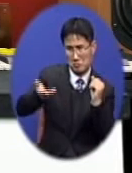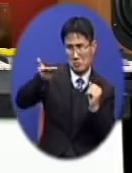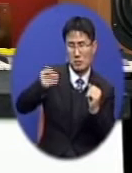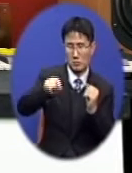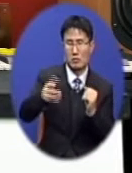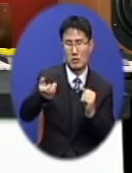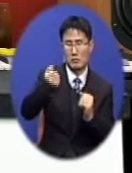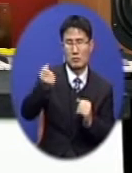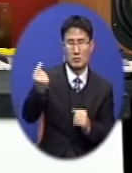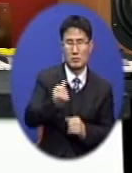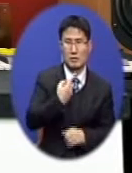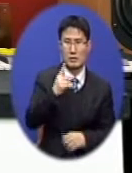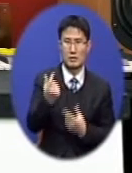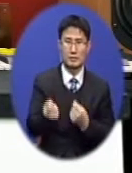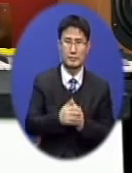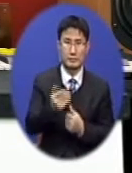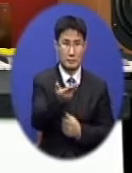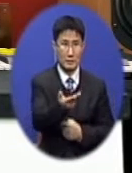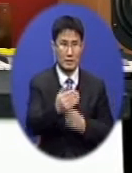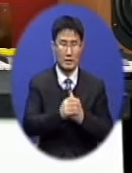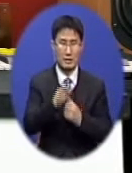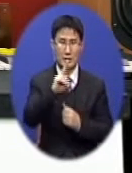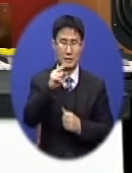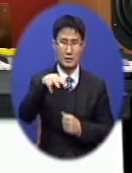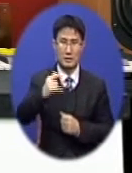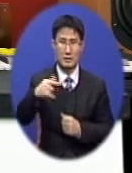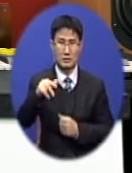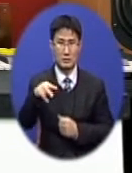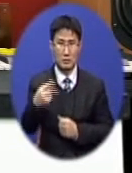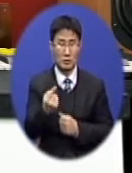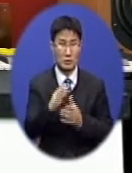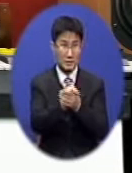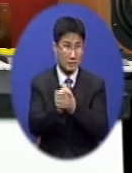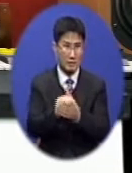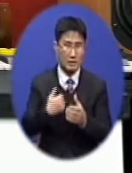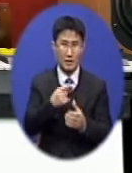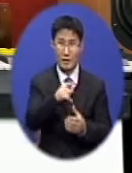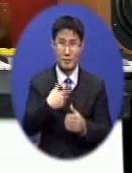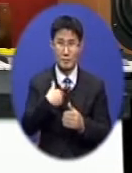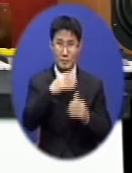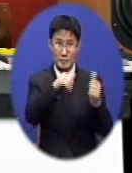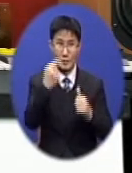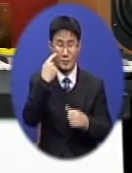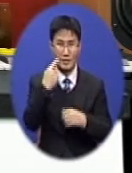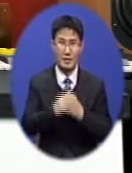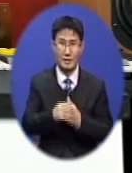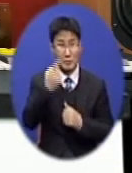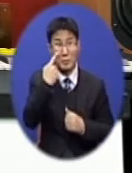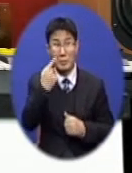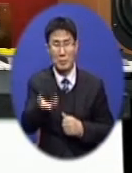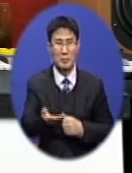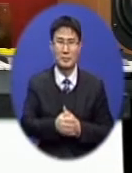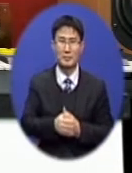네. 예. 김혜영 씨하고 박진도 씨하고 친하죠. 아주 친하죠. 그럼 한번 박진도 씨 한번 불러보래요? 불러보라고요? 네.